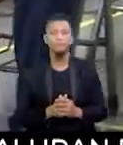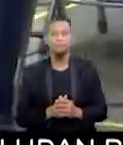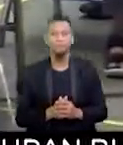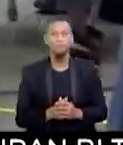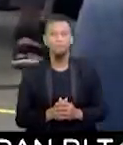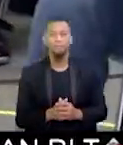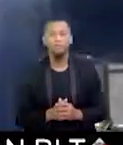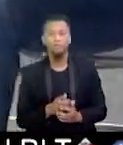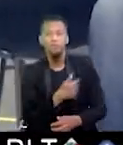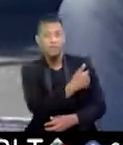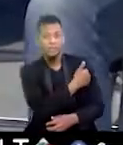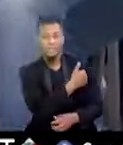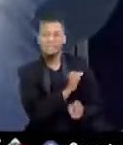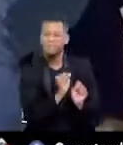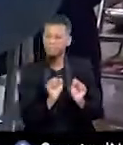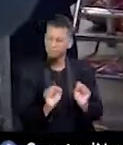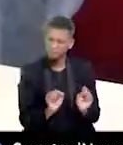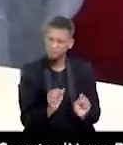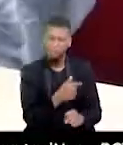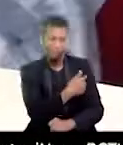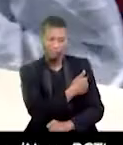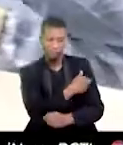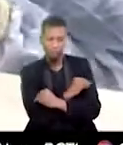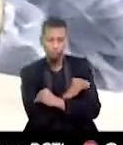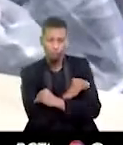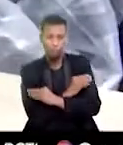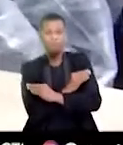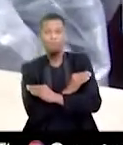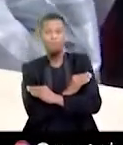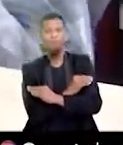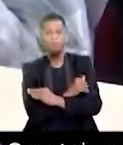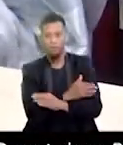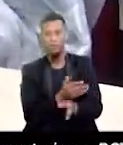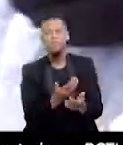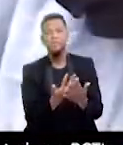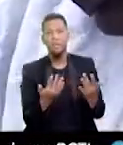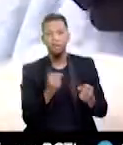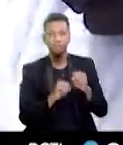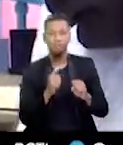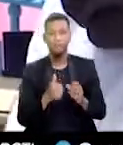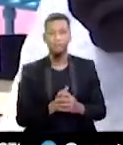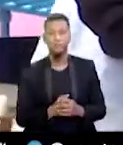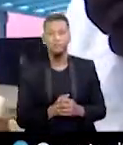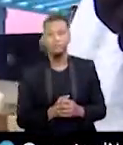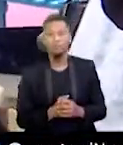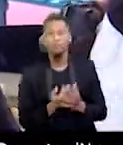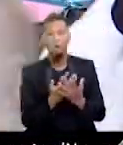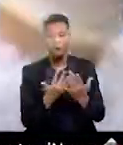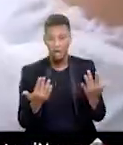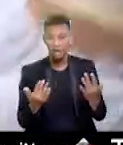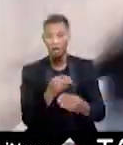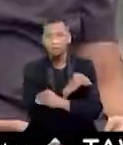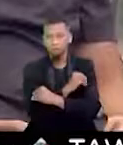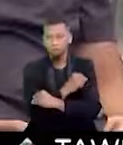Percepatan vaksinasi dosis lanjutan digelar bagi masyarakat. Vaksinasi dilakukan agar warga mendapat kekebalan tambahan dan terhindar dari paparan